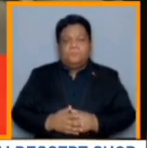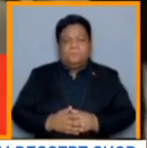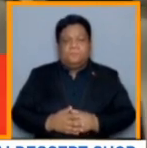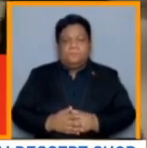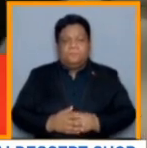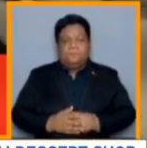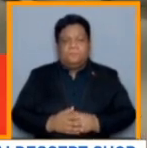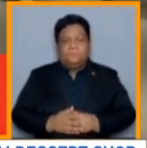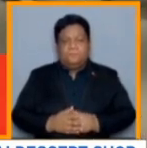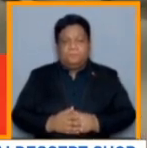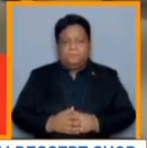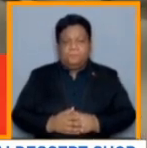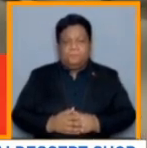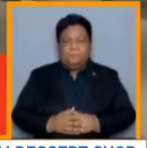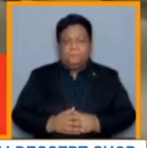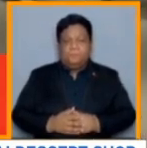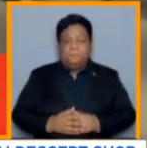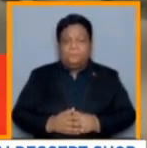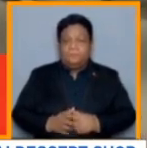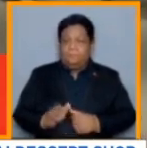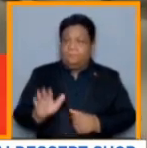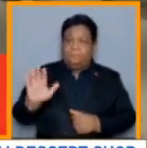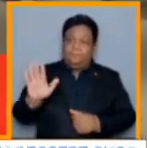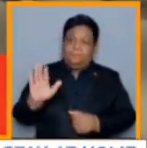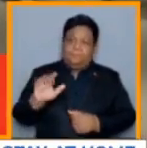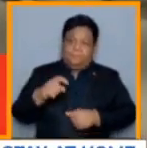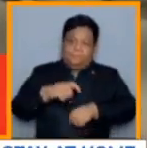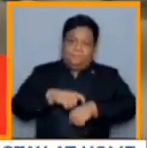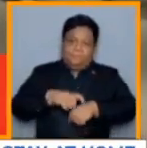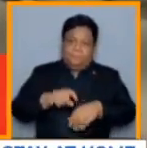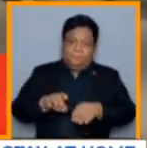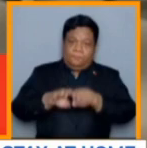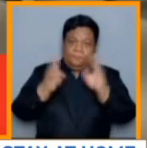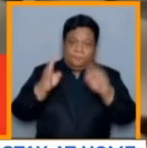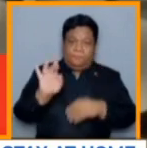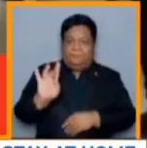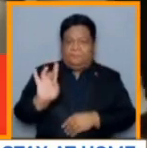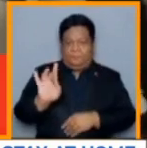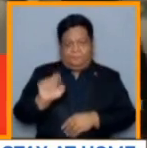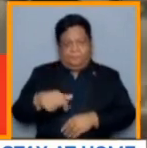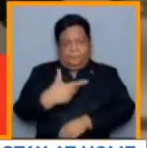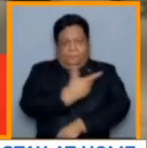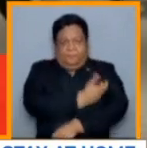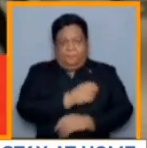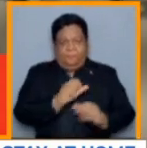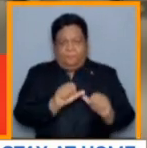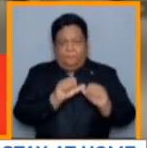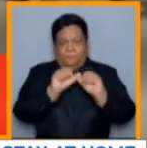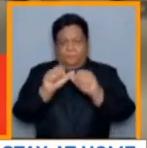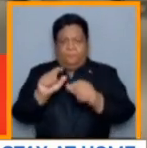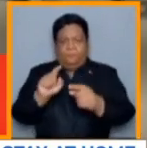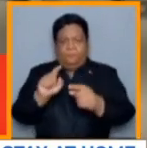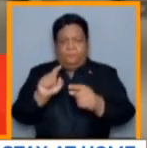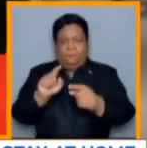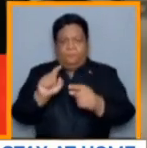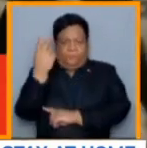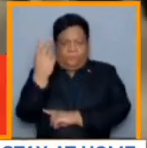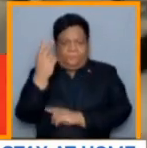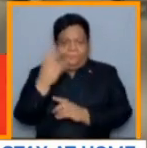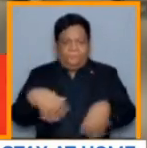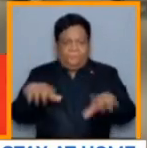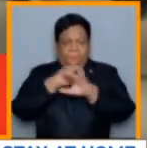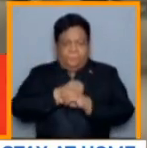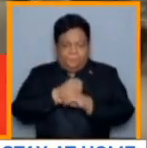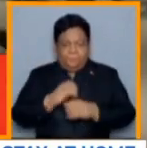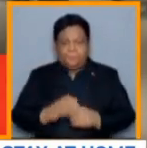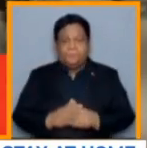Igan 8 a.m. magsisimula ang vaccination dito at tatagal ito hanggang alas 12 ng tanghali mamaya. Pinapayagan din ang mga